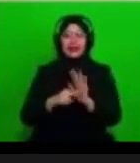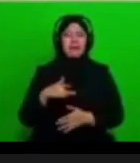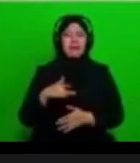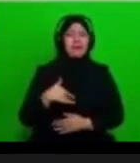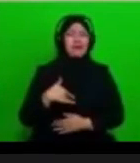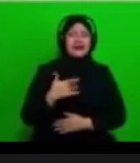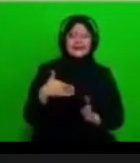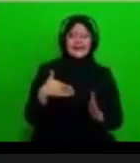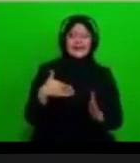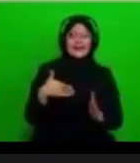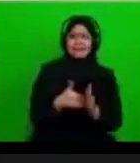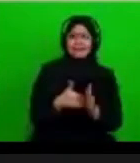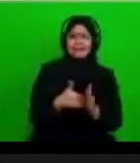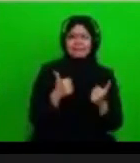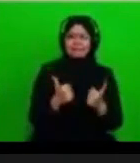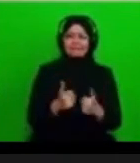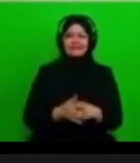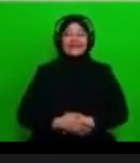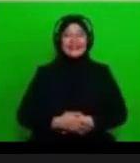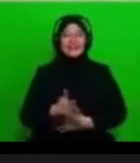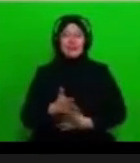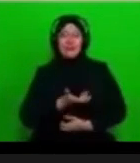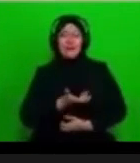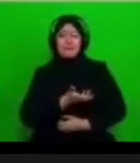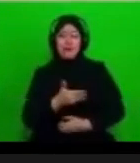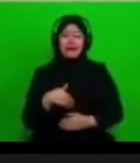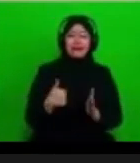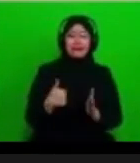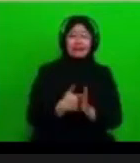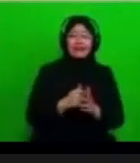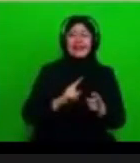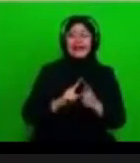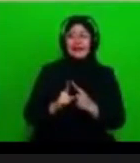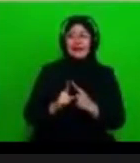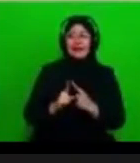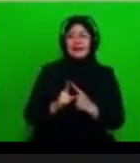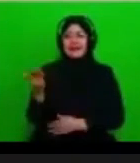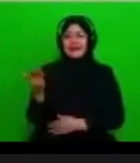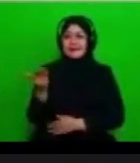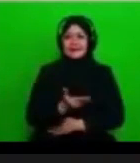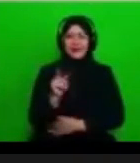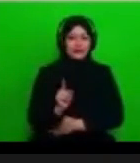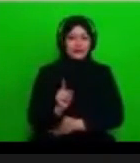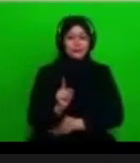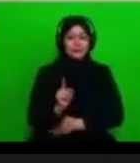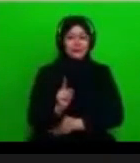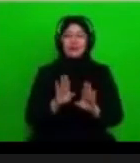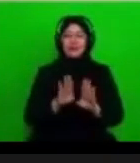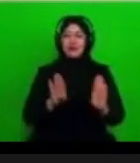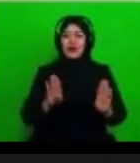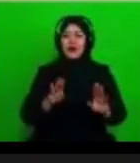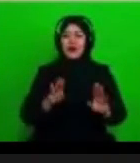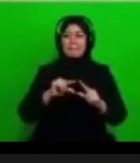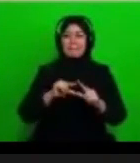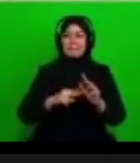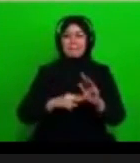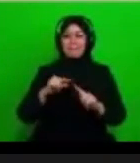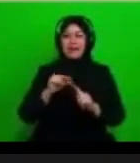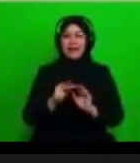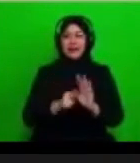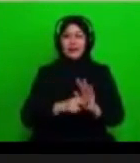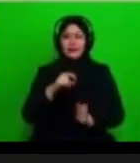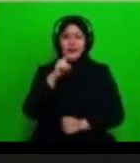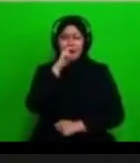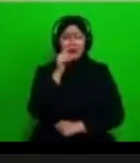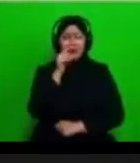nih oleh Pak Ika nih. Kau itu nggak boleh ikutan. Untuk, tapi kita sambut dulu pakai boleh, pantun. Boleh. Sudah disiapkan nih